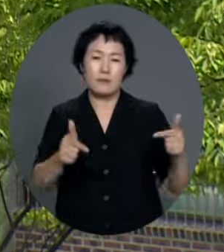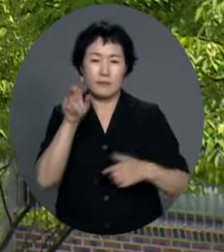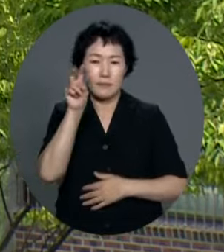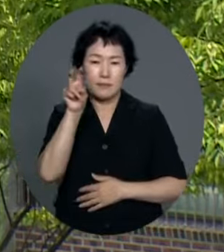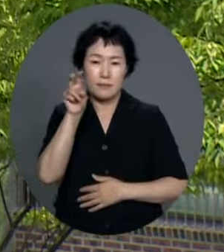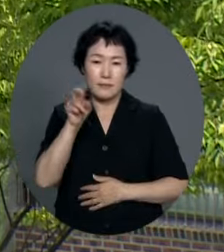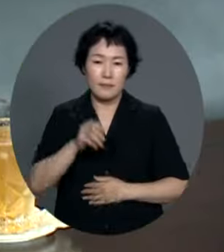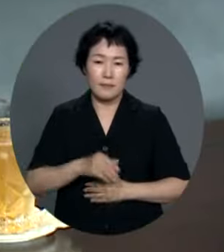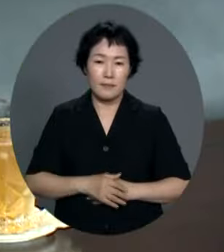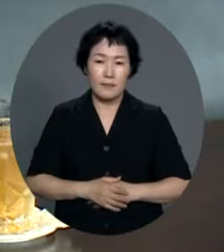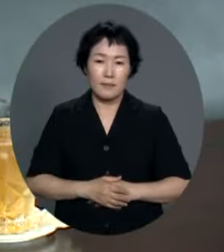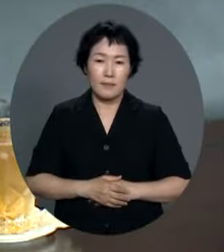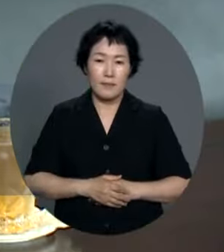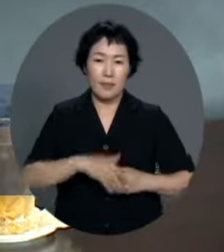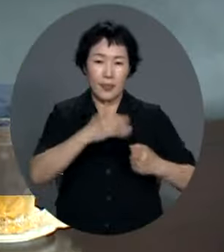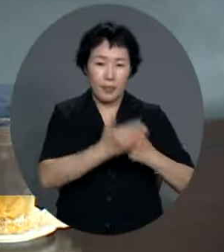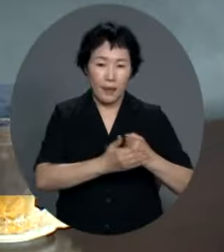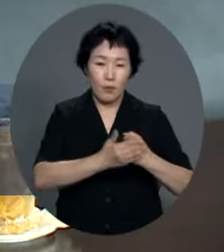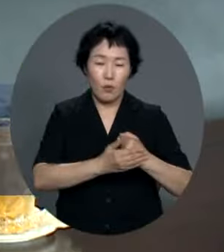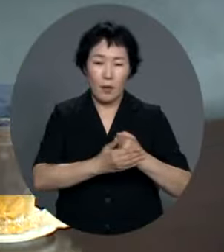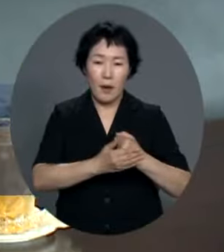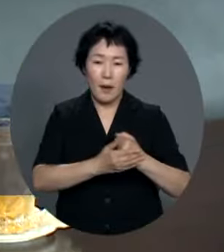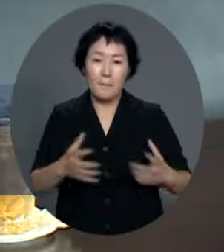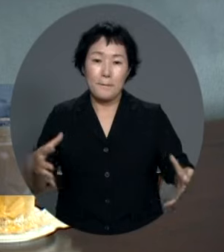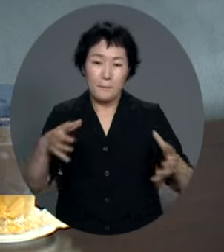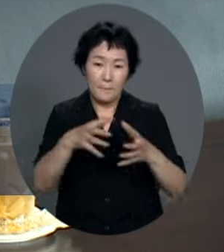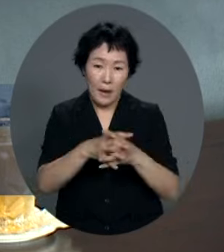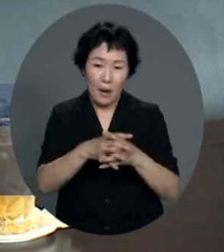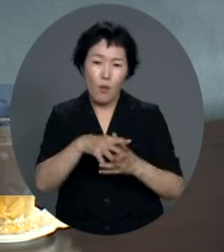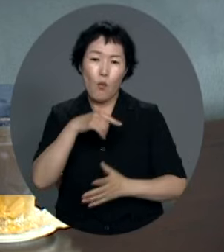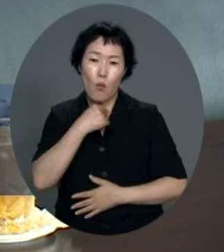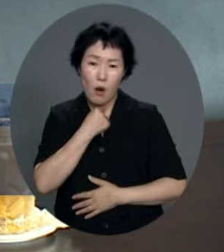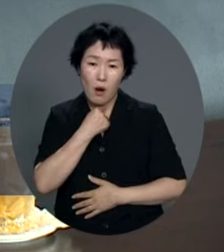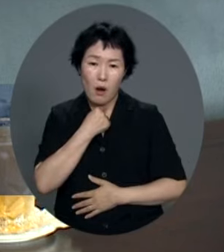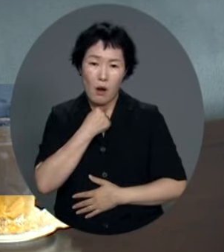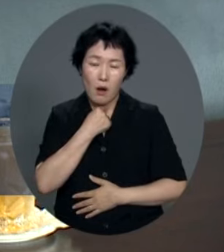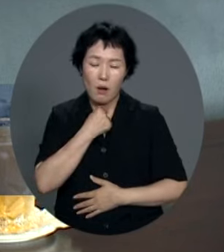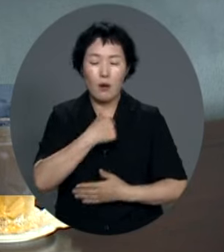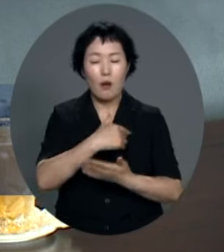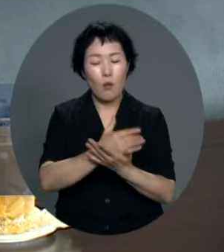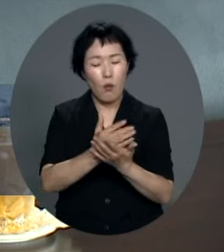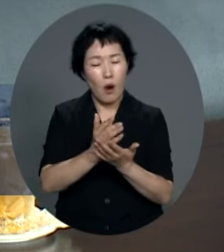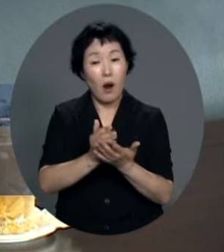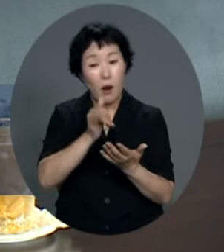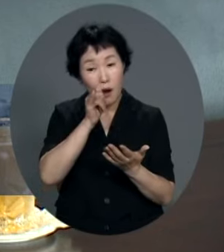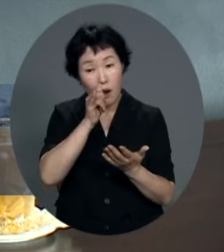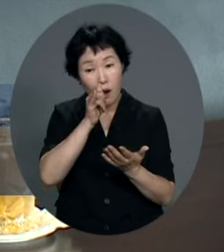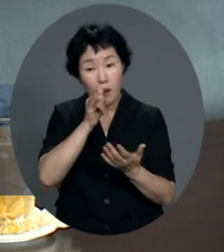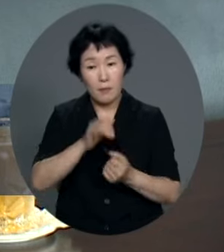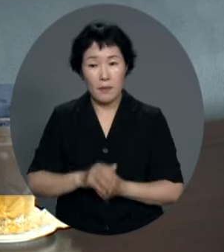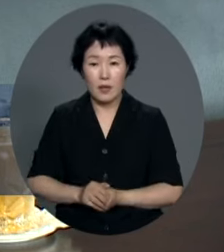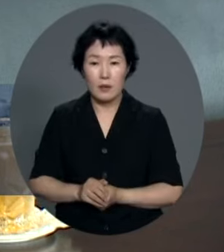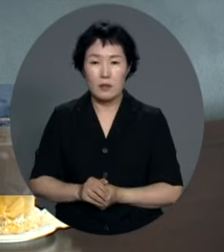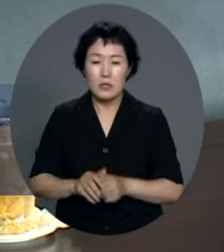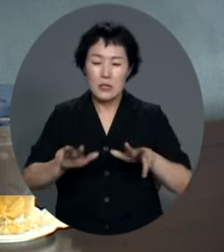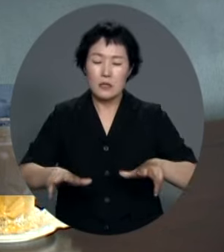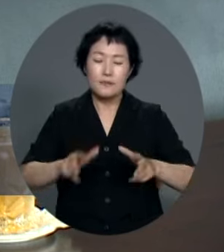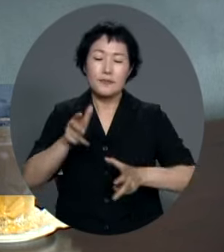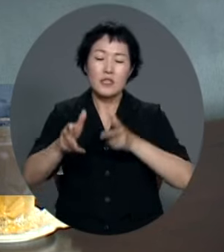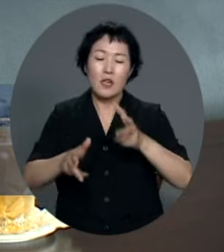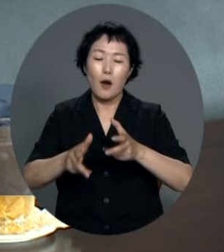있습니다 대구와 어 통폐합을 원하는 그런 학과가 있다라면 사업 기간 중에도